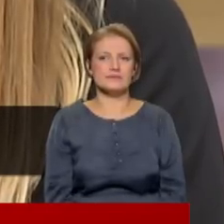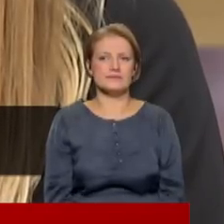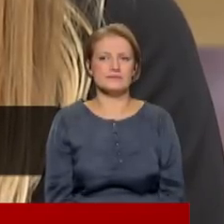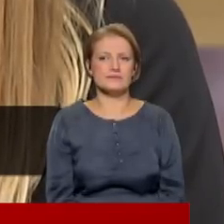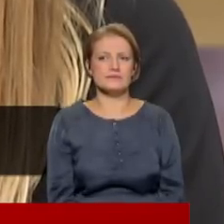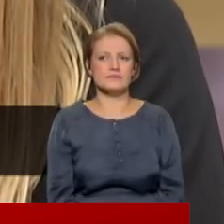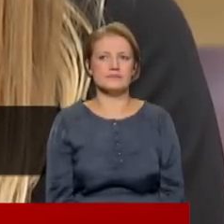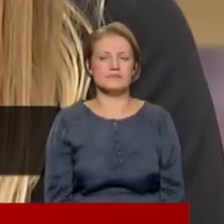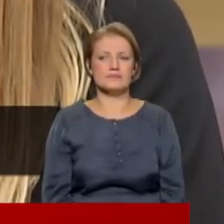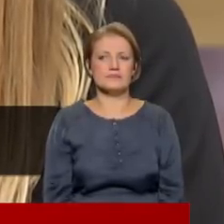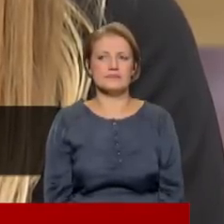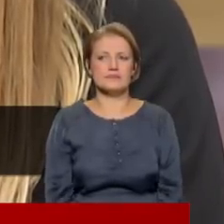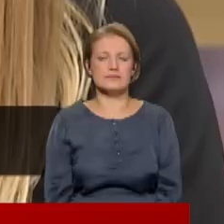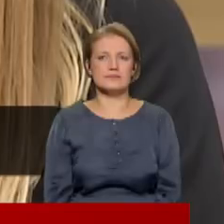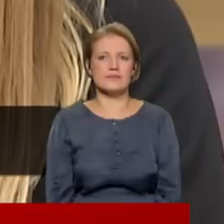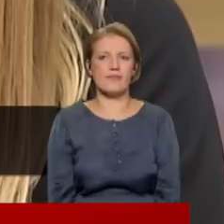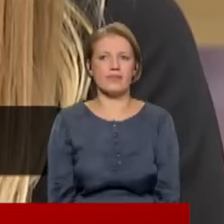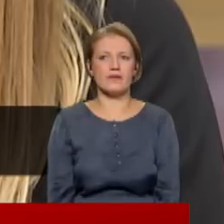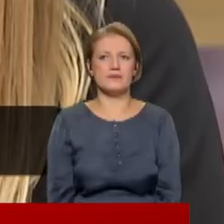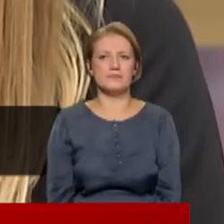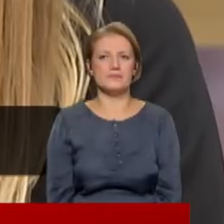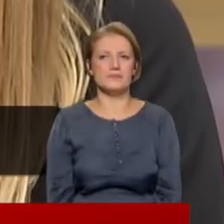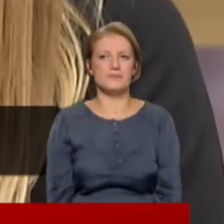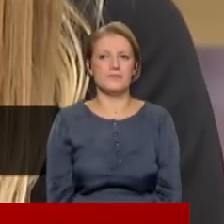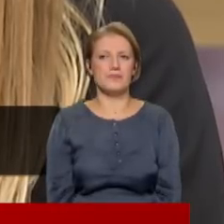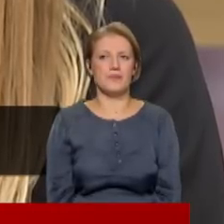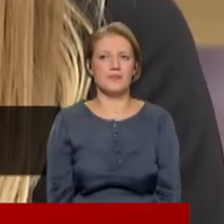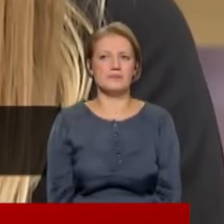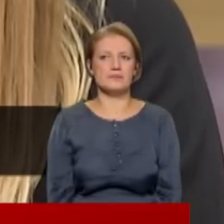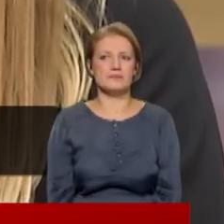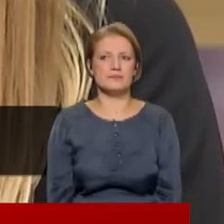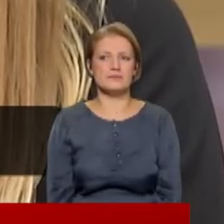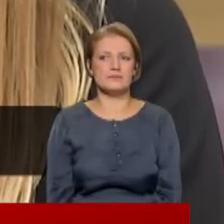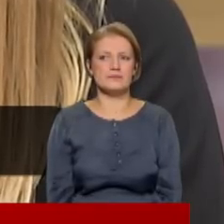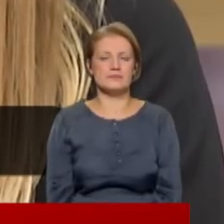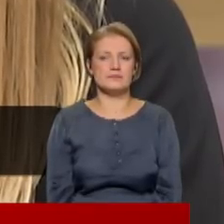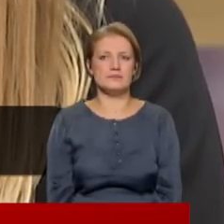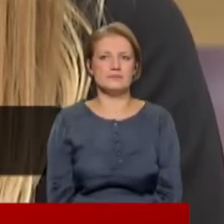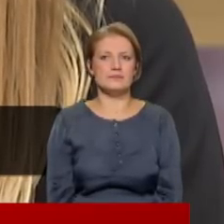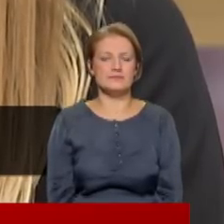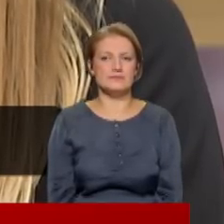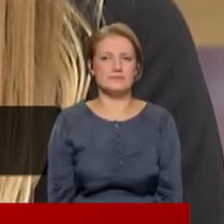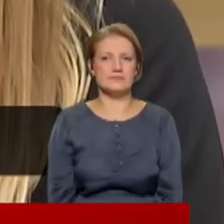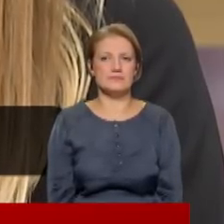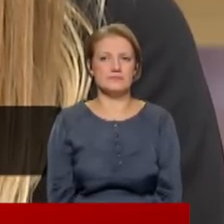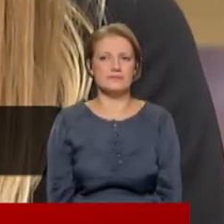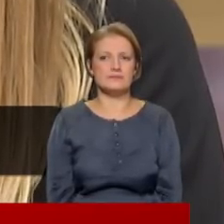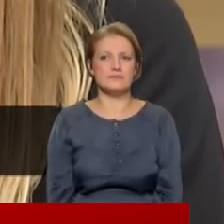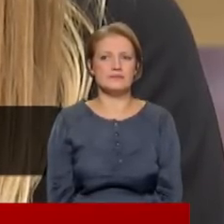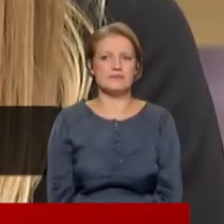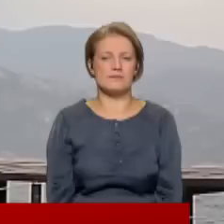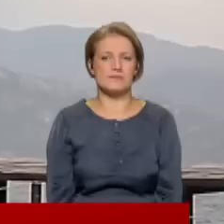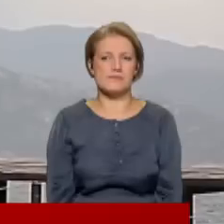düşünüyorum. Hiçbir yer, hiç kimsenin malı değil. Tabii ki işim düşerse gideceğim. Yani ya da oradan illaki geçeceğim.